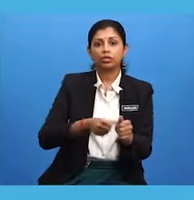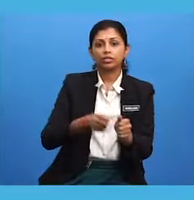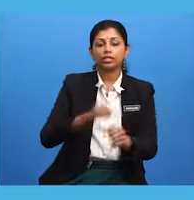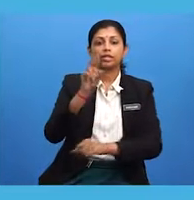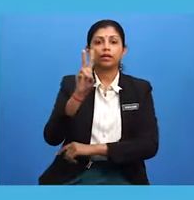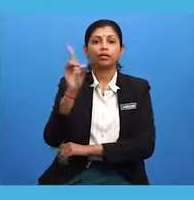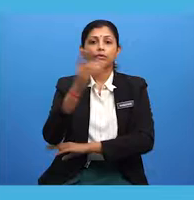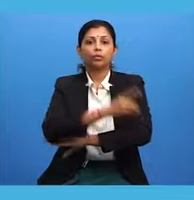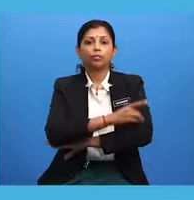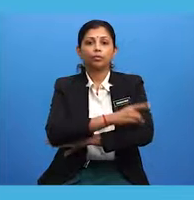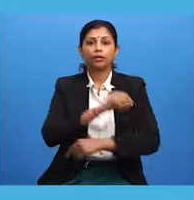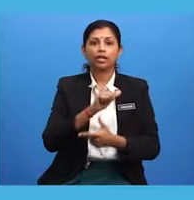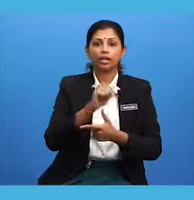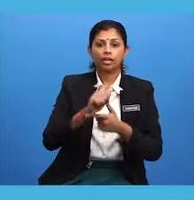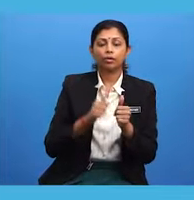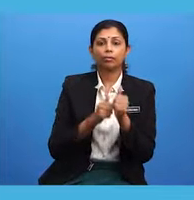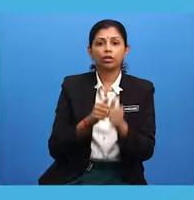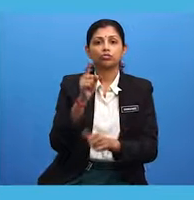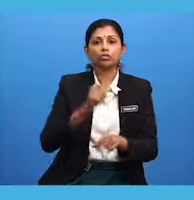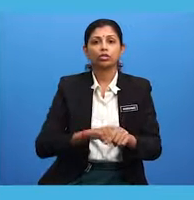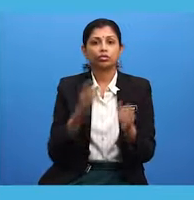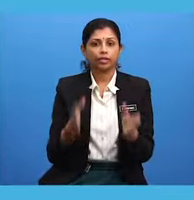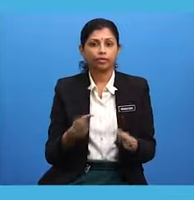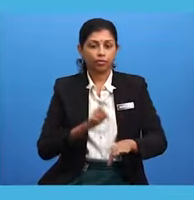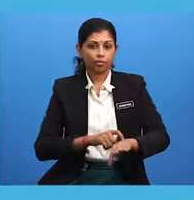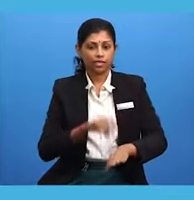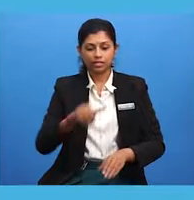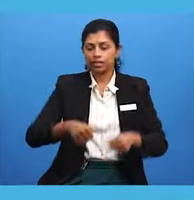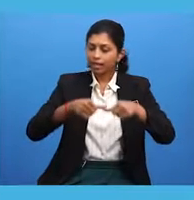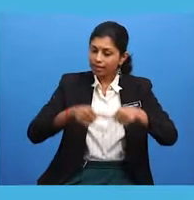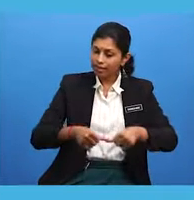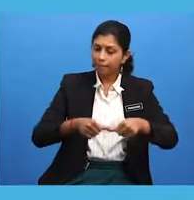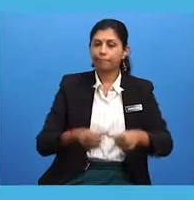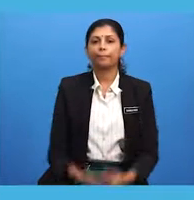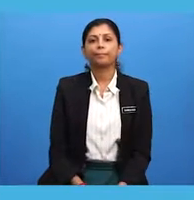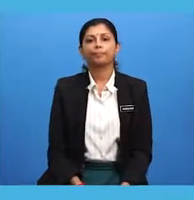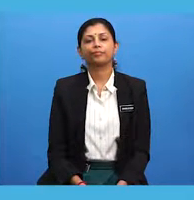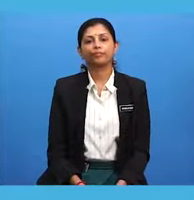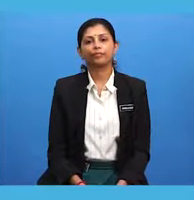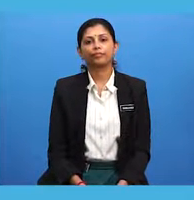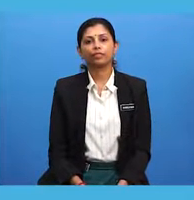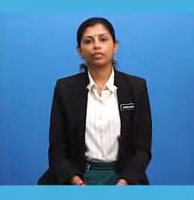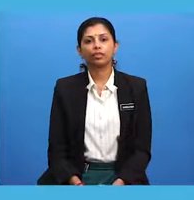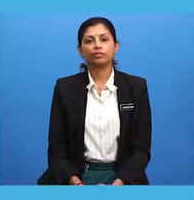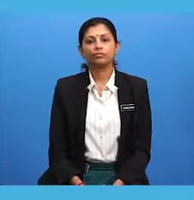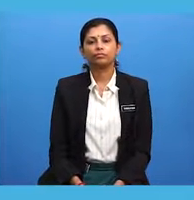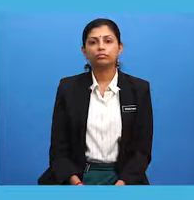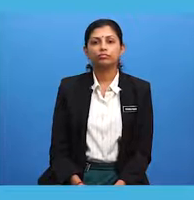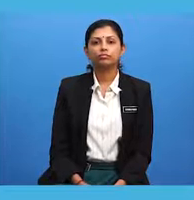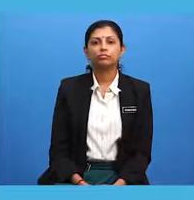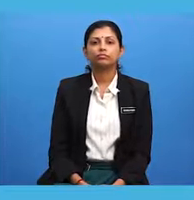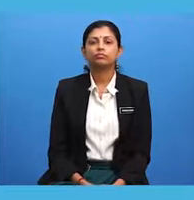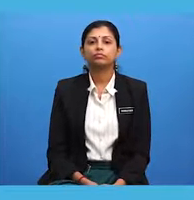lazimnya berlaku setiap 28 hari atau mengikut